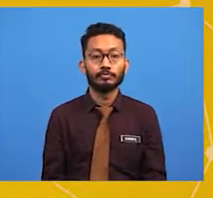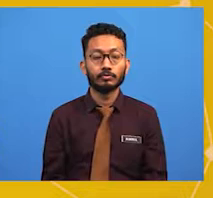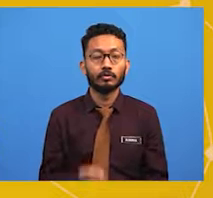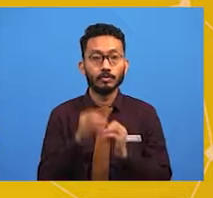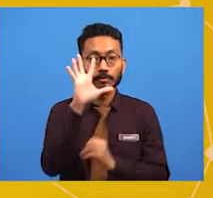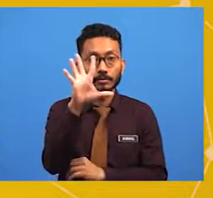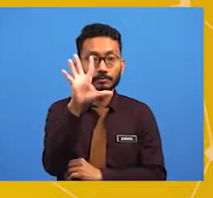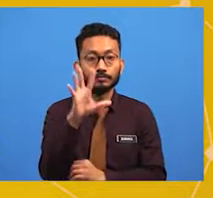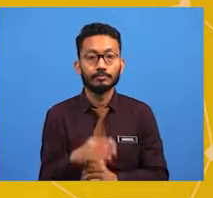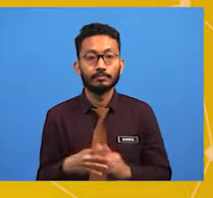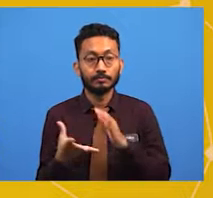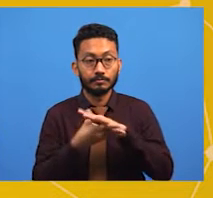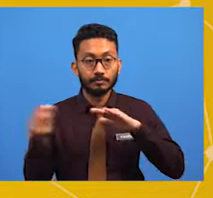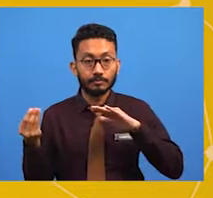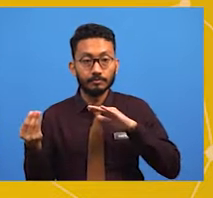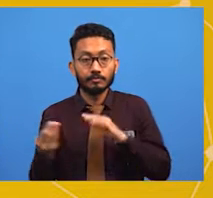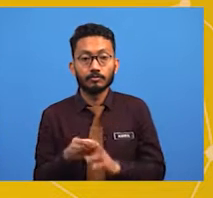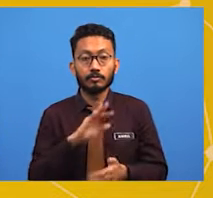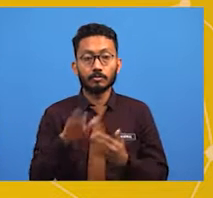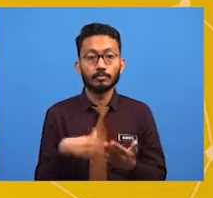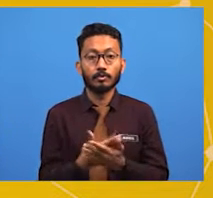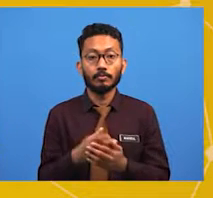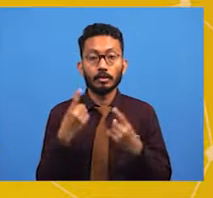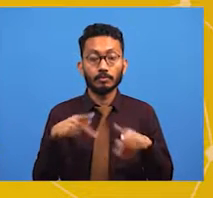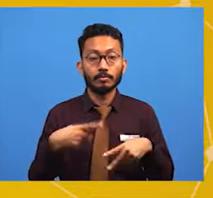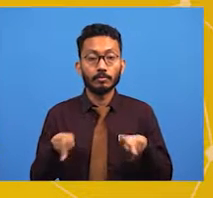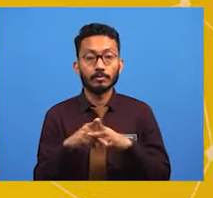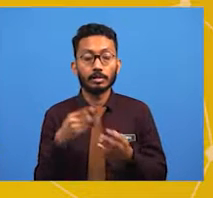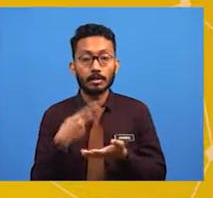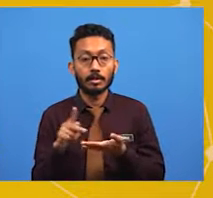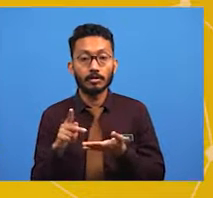Kelima, cetak jumlah yang perlu dibayar oleh Lydia.